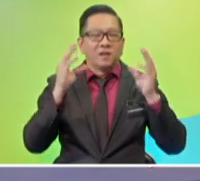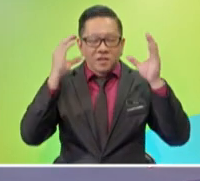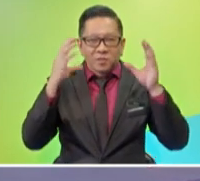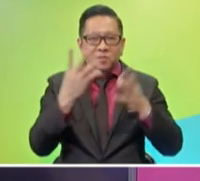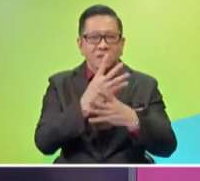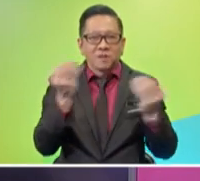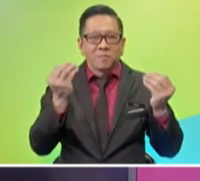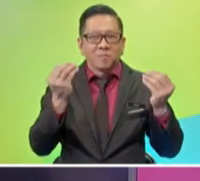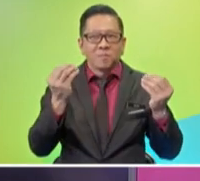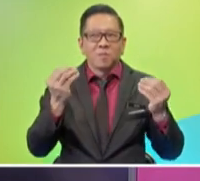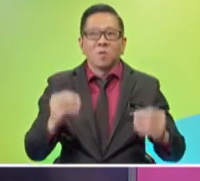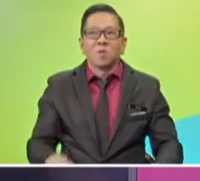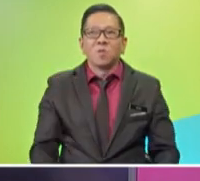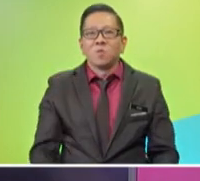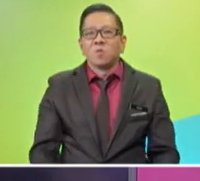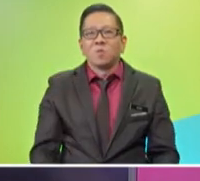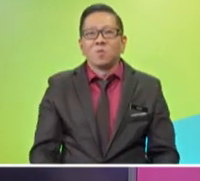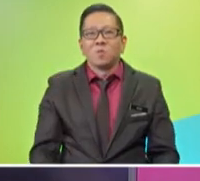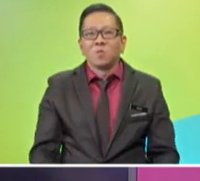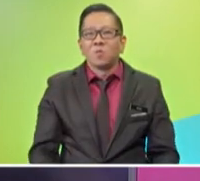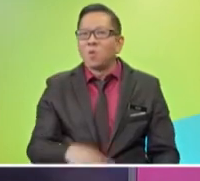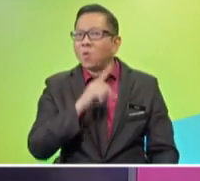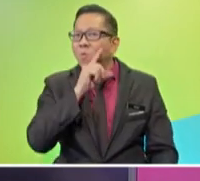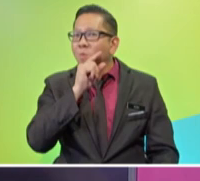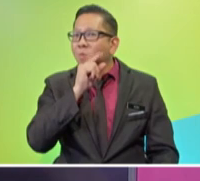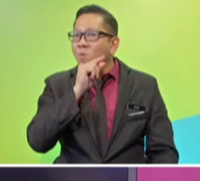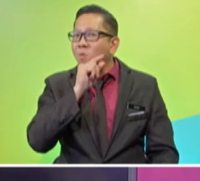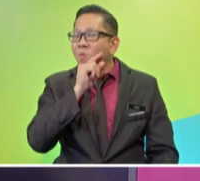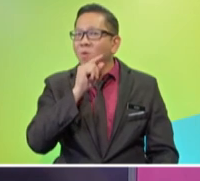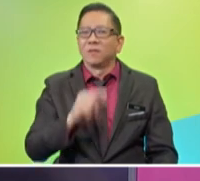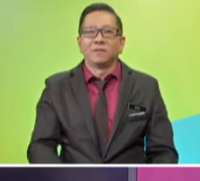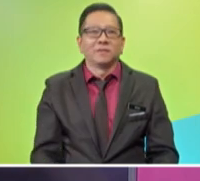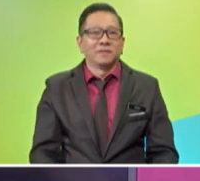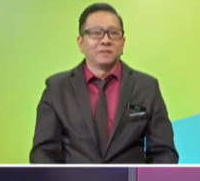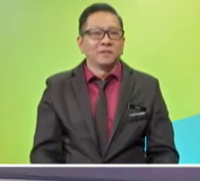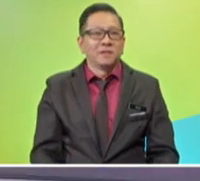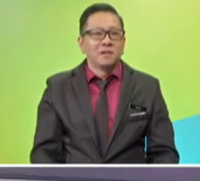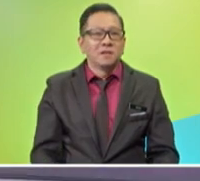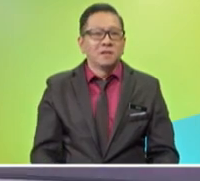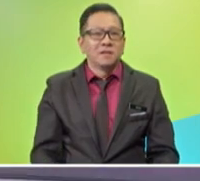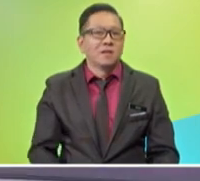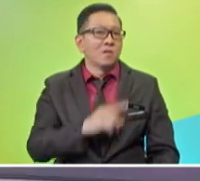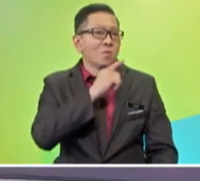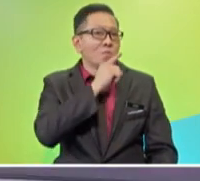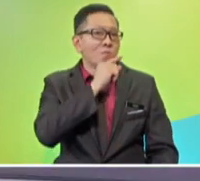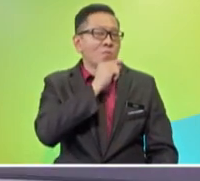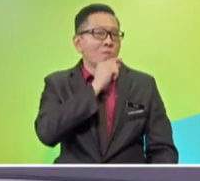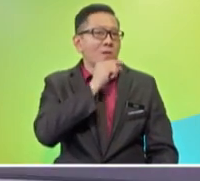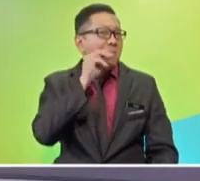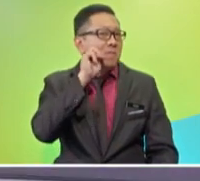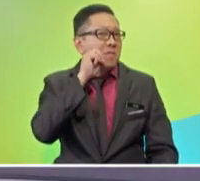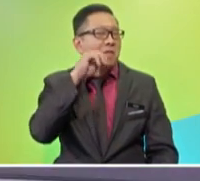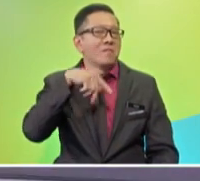punya. Macam tu ke cikgu punya burung hantu? Yang macam je. Ah, ini saya punya burung hantu. Jadi tak